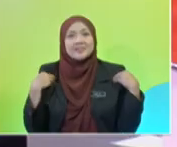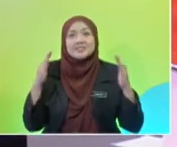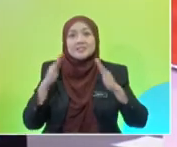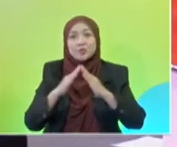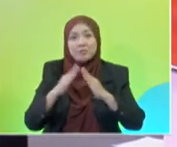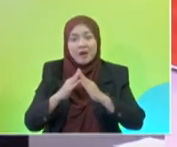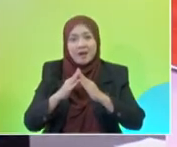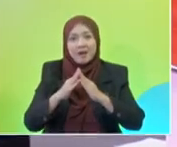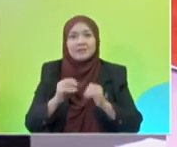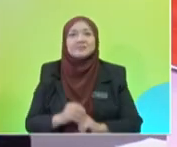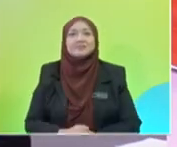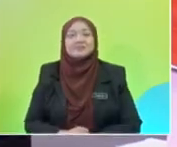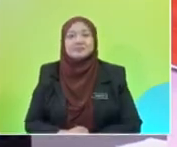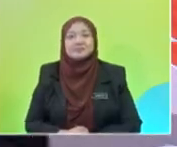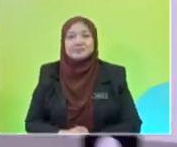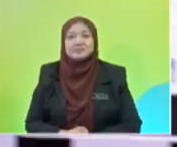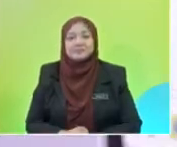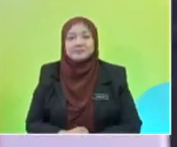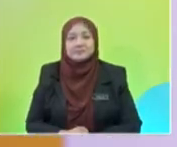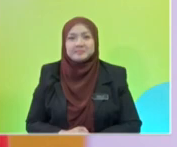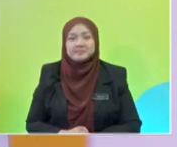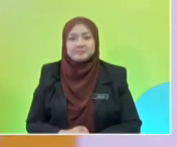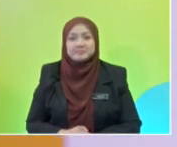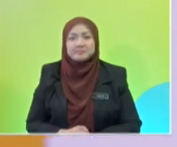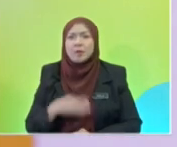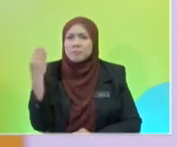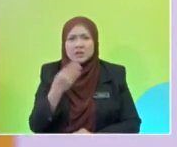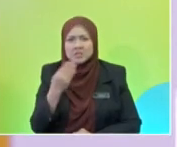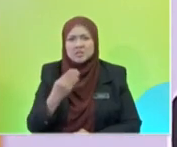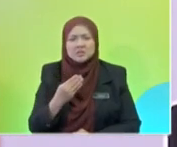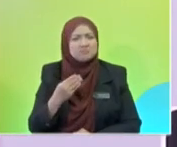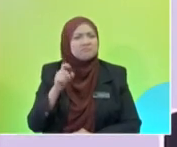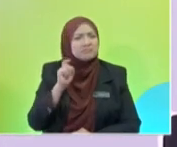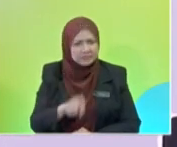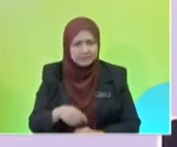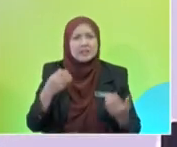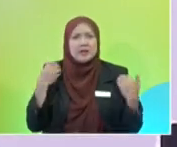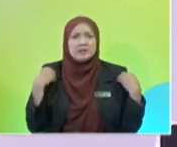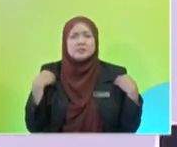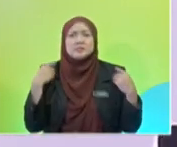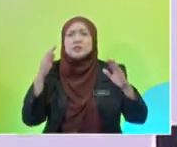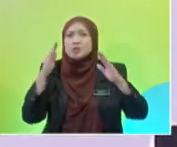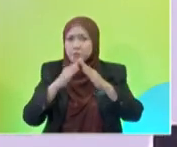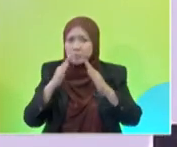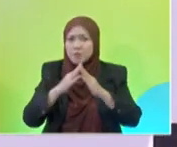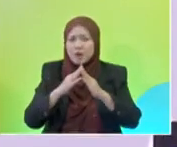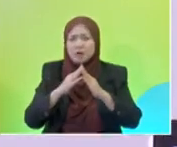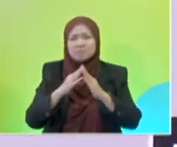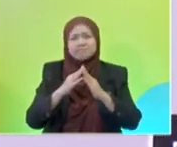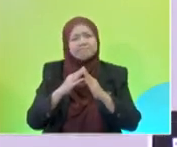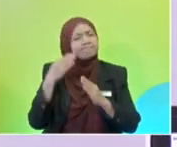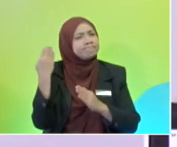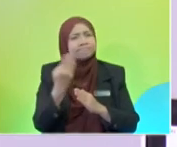selalu di rumah nih yeah sebab kadang-kadang kita tak ada sumber nih yang menggunakan